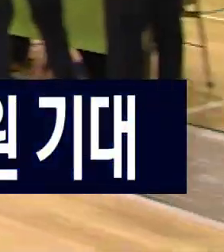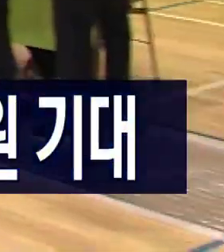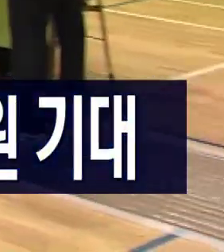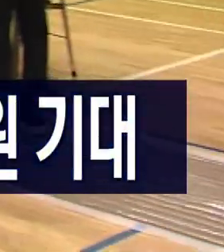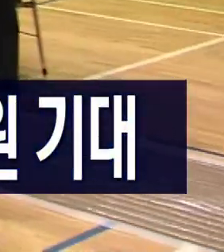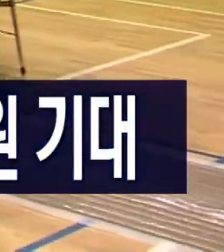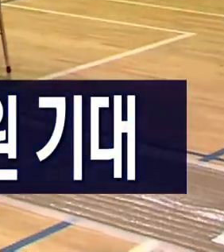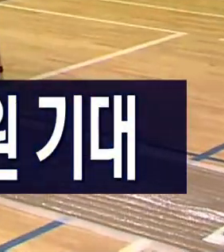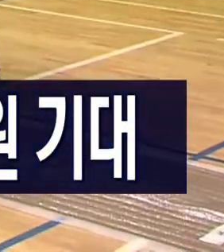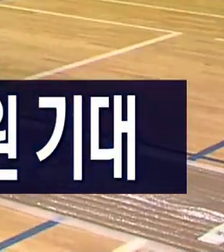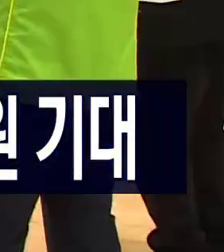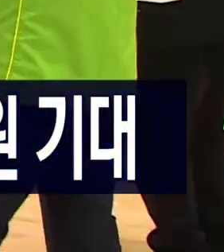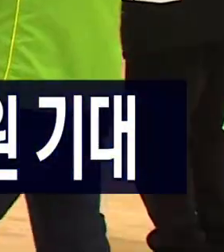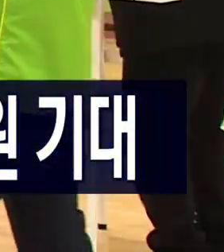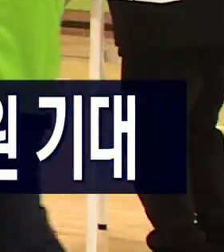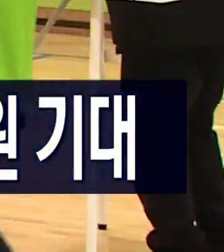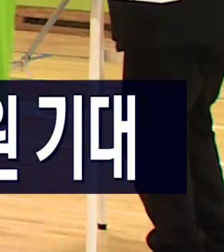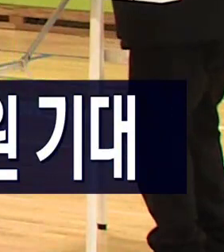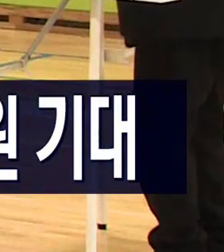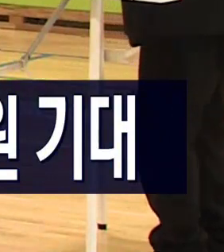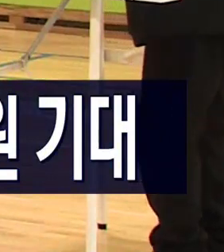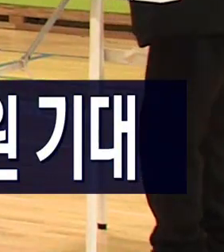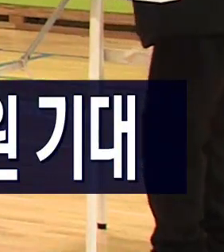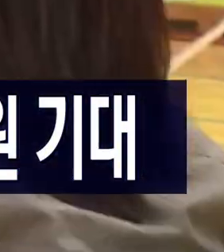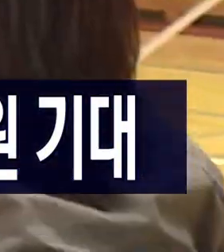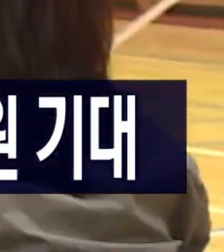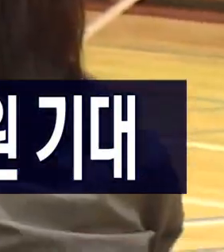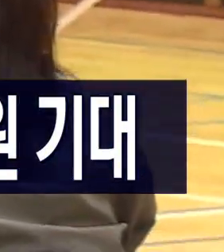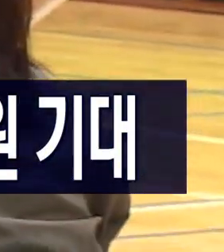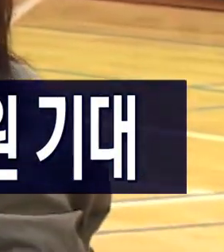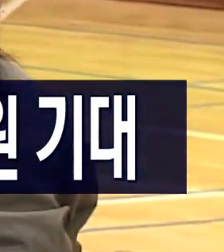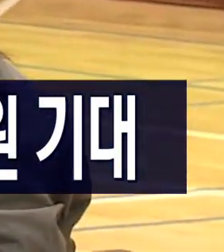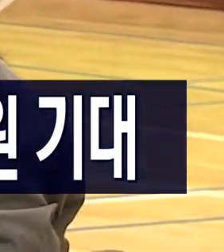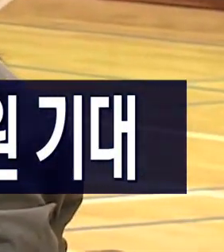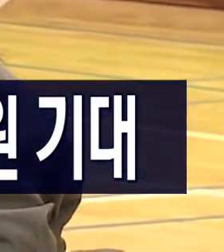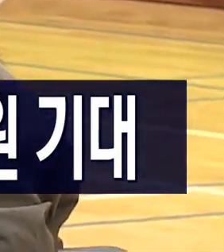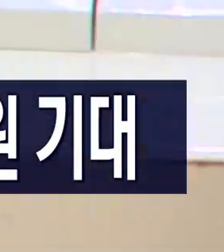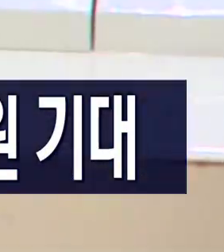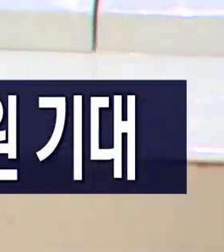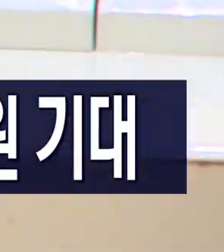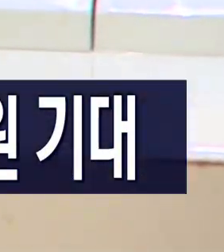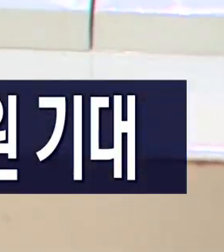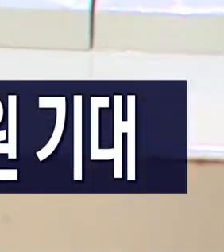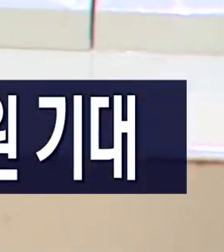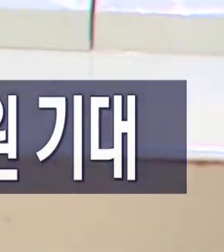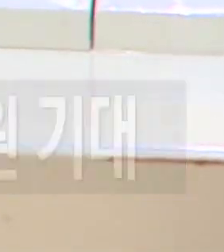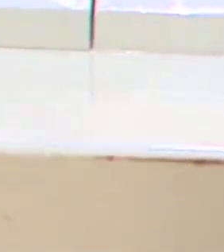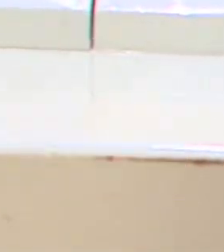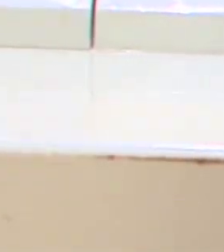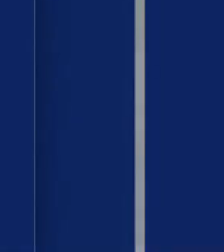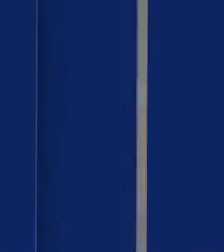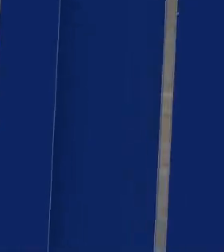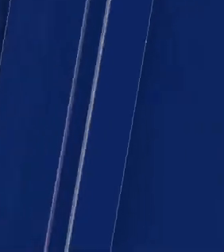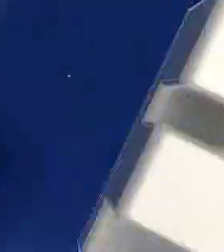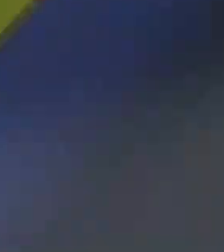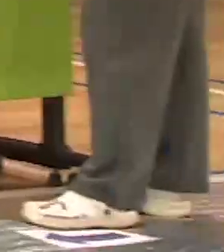정권 심판 열기 속에 광주 전남은 32년 만에 역대 최고 투표율을 기록했습니다. 다선 국회의원도 배출됐습니다.